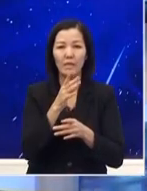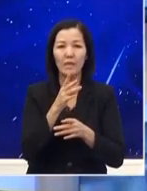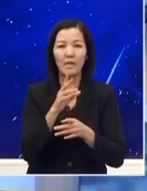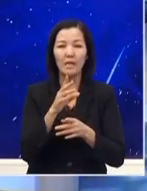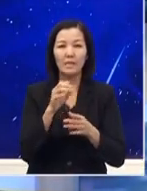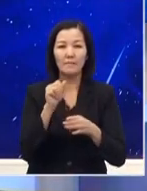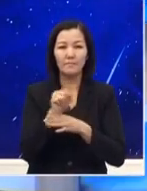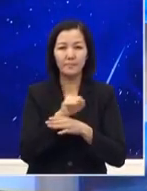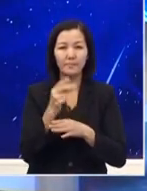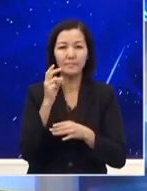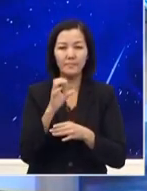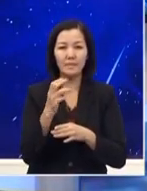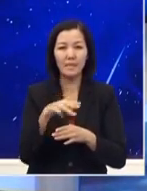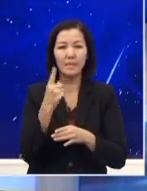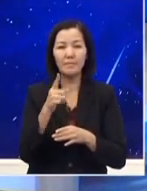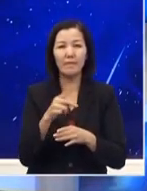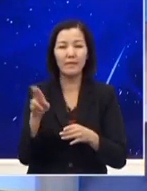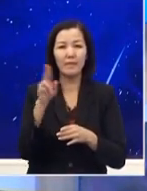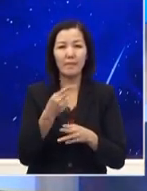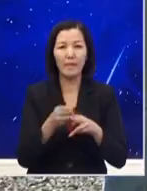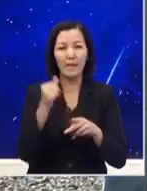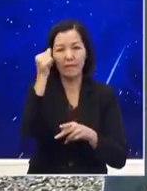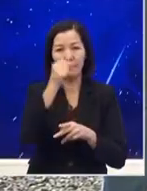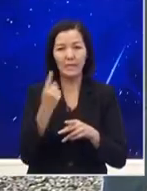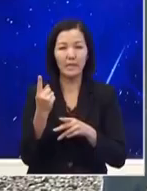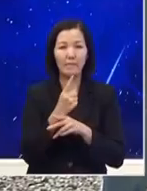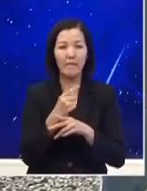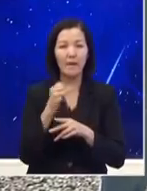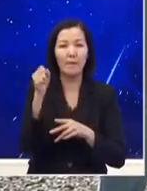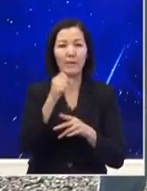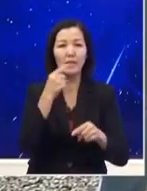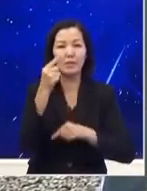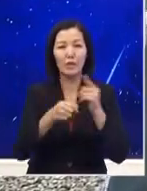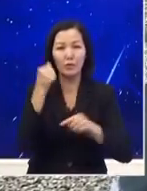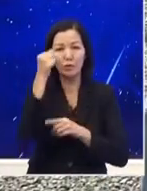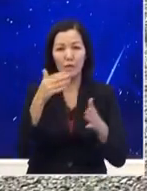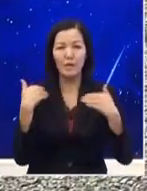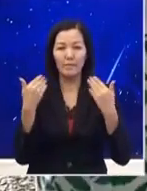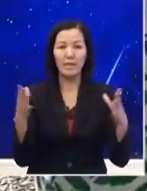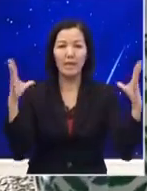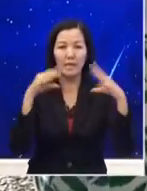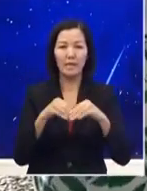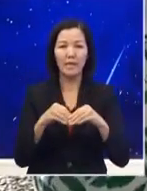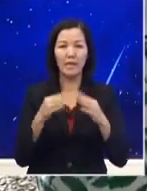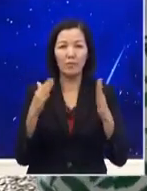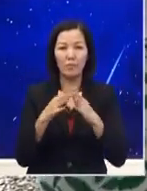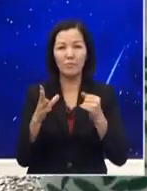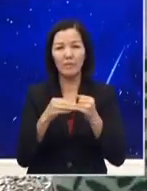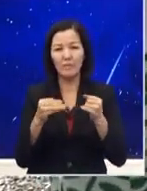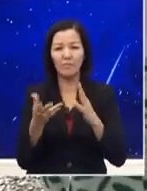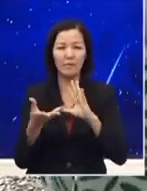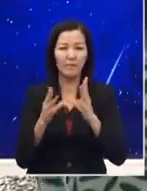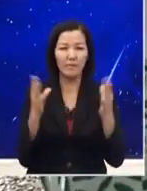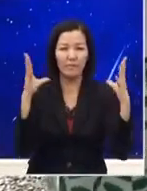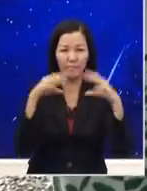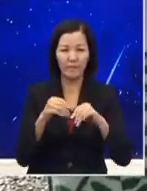транспорт с 31 декабря текущего года на 1 апреля следующего. Предлагается объединить налоги на имущество и землю с физических